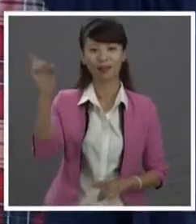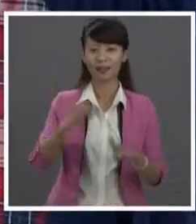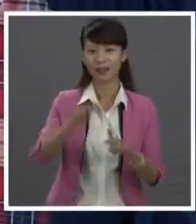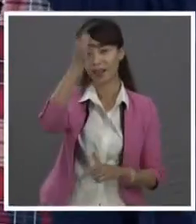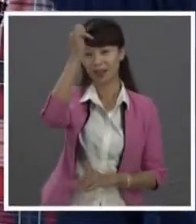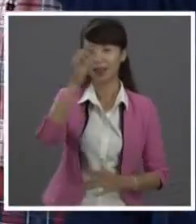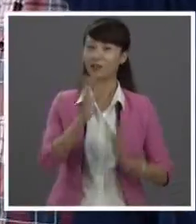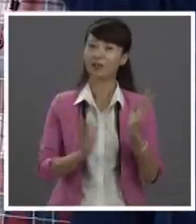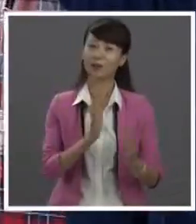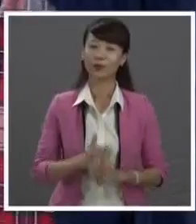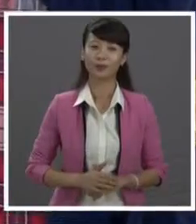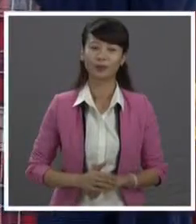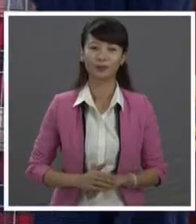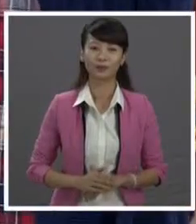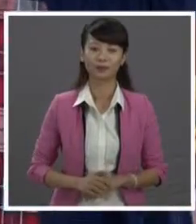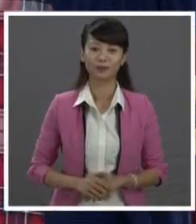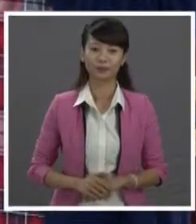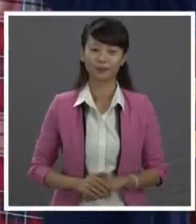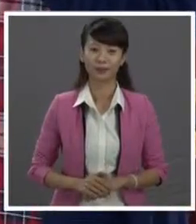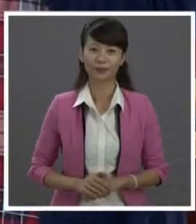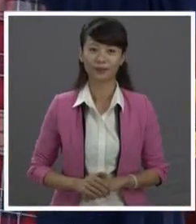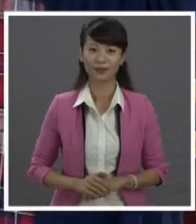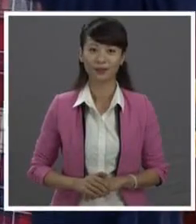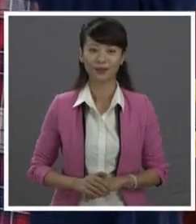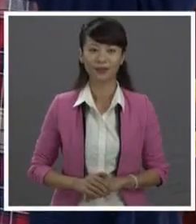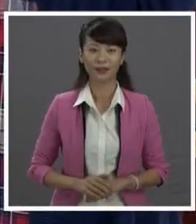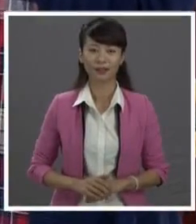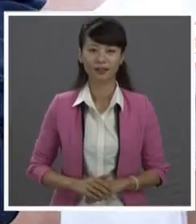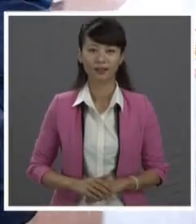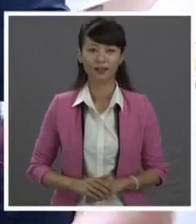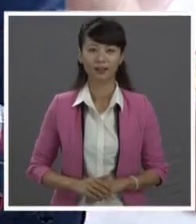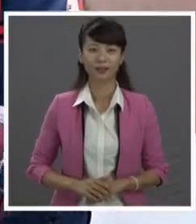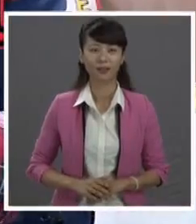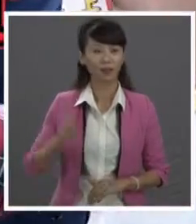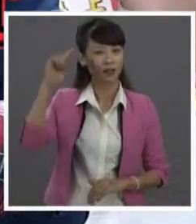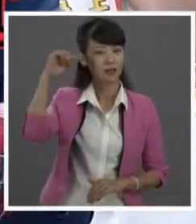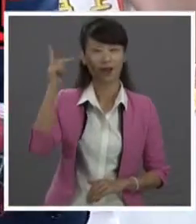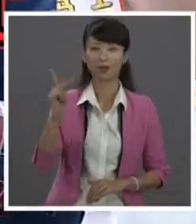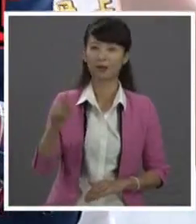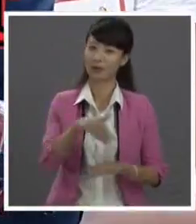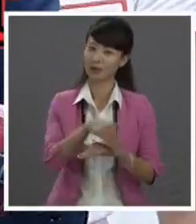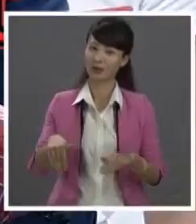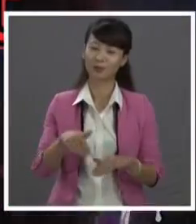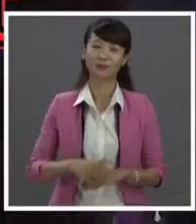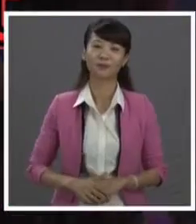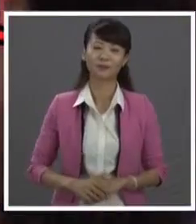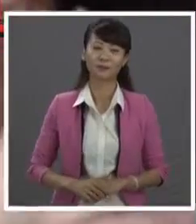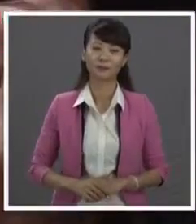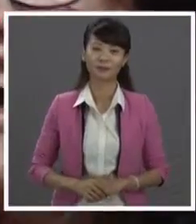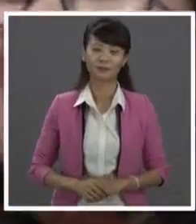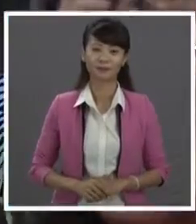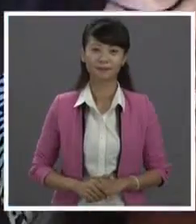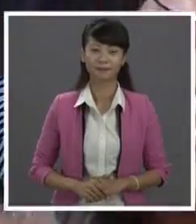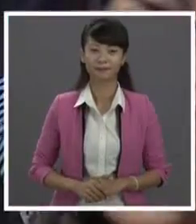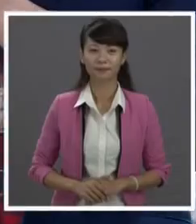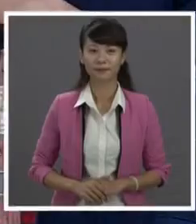面，他会打一个手语， 有 什么意思？ 脑科手术叫 切脑啊。 如果是这